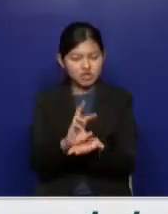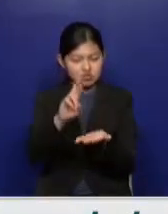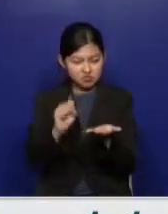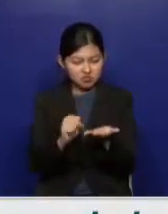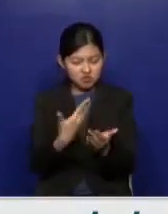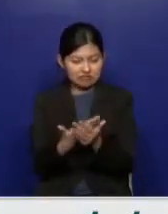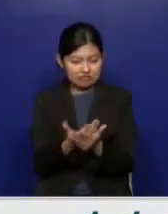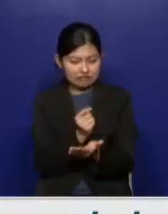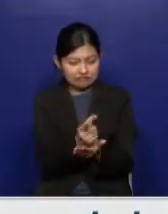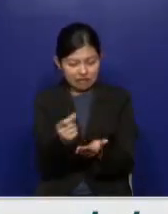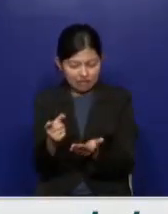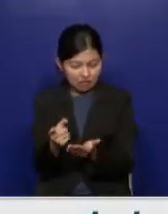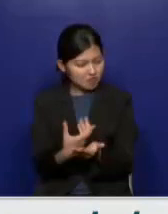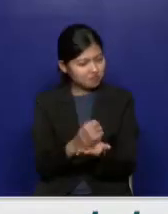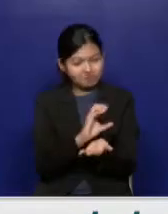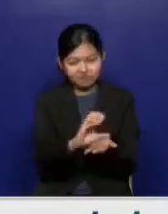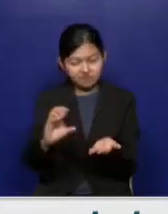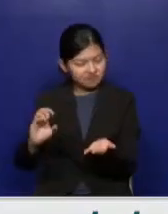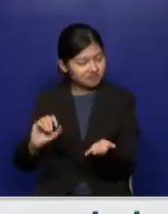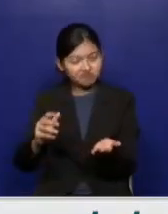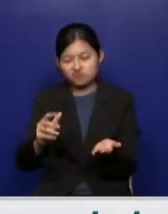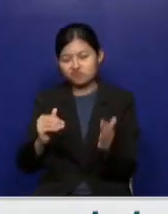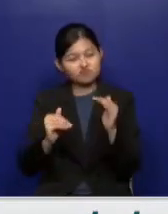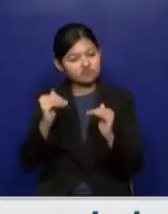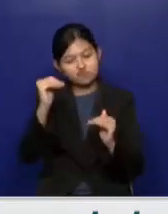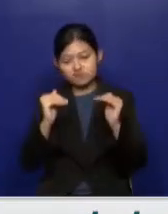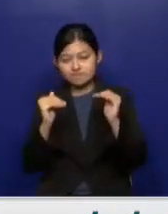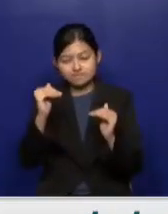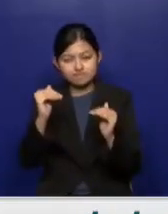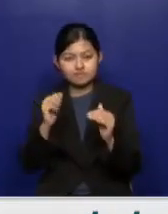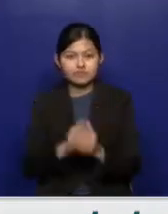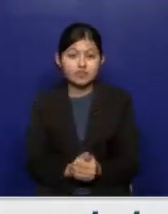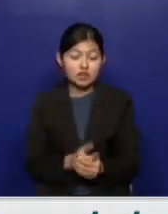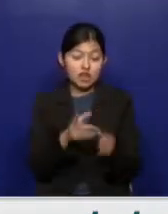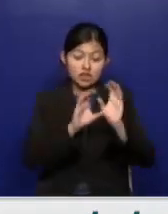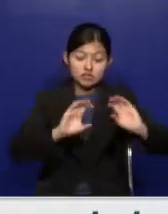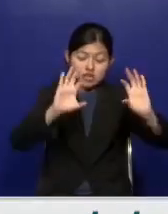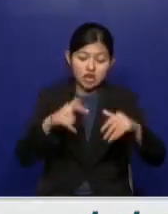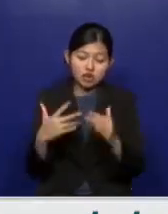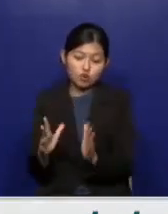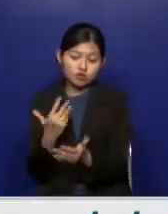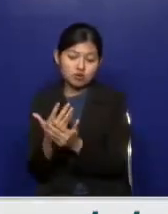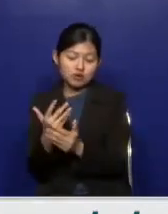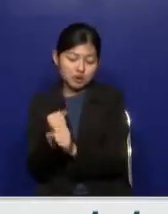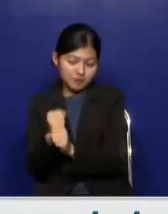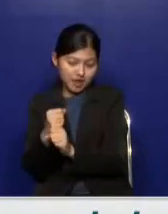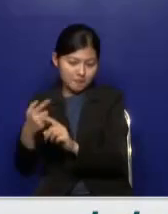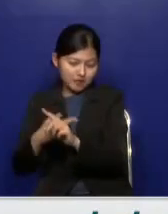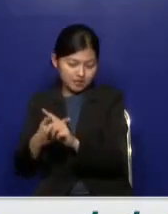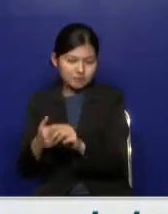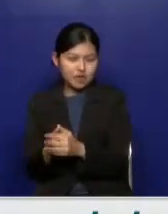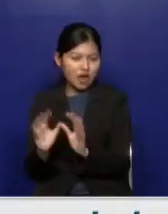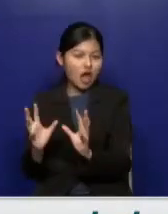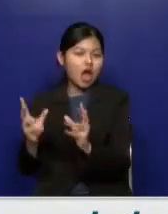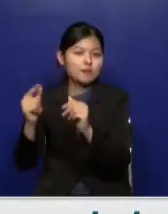ธรรมมีความเหลื่อมล้ำนะครับยกตัวอย่างข้าราชการและลูกจ้างประจำซึ่งปัจจุบันลูกจ้างประจำนั้นได้สูญพันธุ์ไปแล้วตั้งแต่มติ